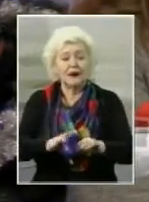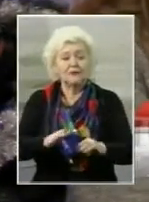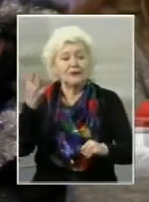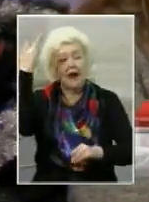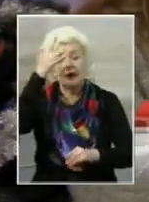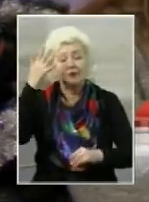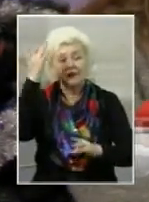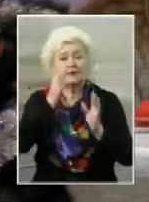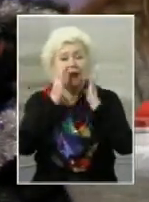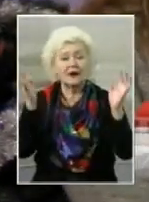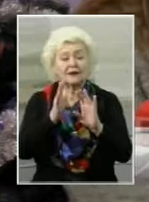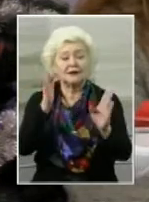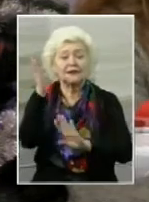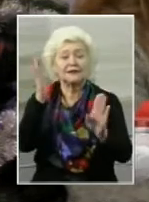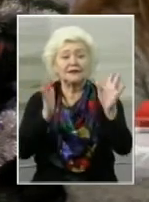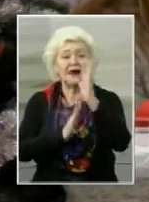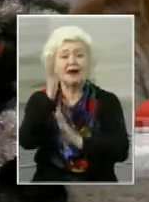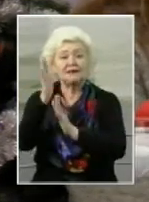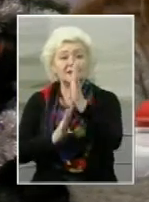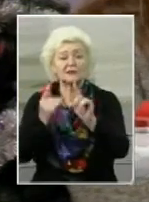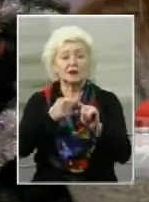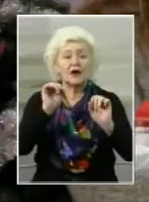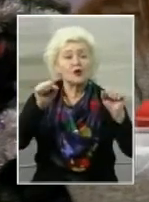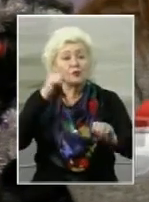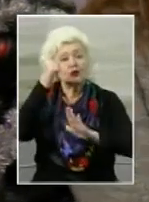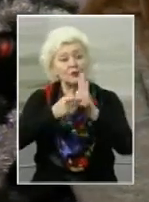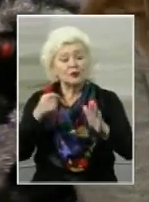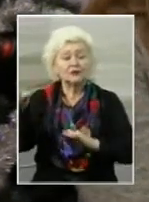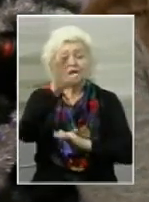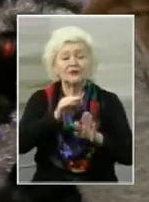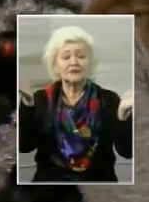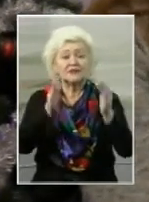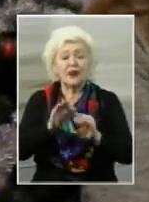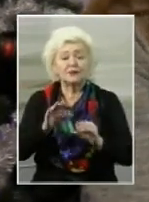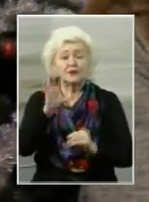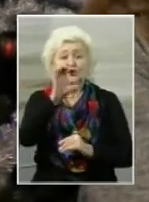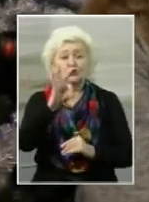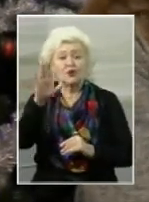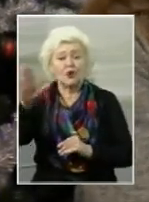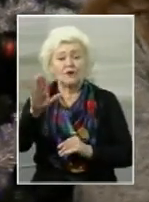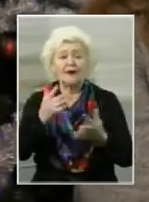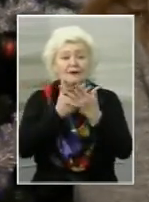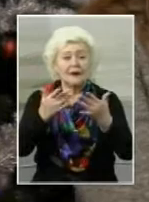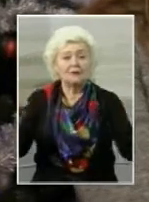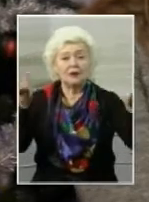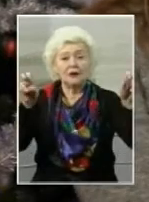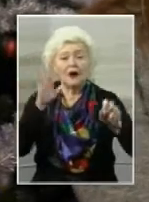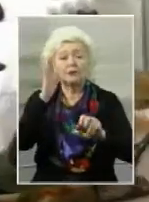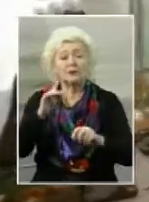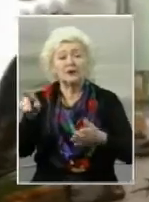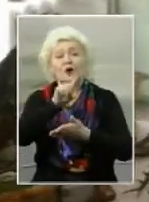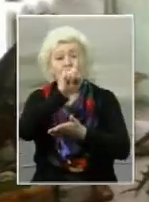містична хранителька лісу, на якому можна буде дізнатись все про сов. Найпопулярніші теми ми будемо